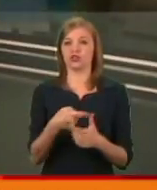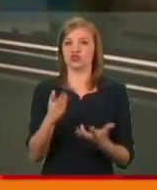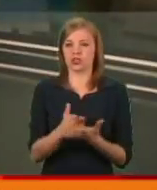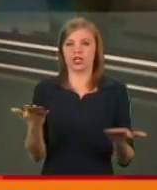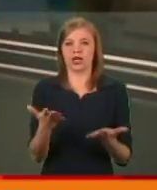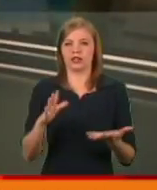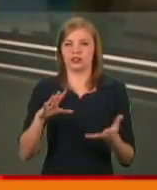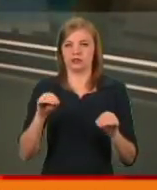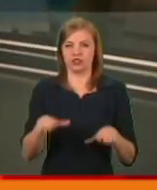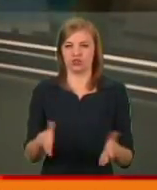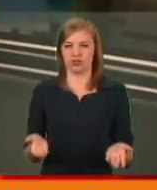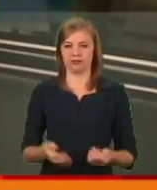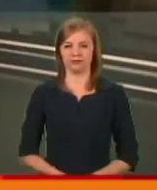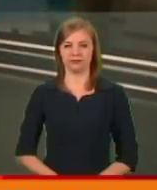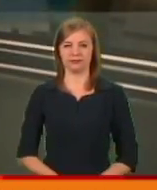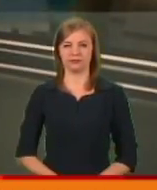вже якісь рішення?